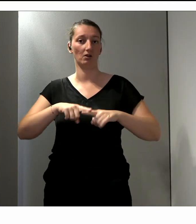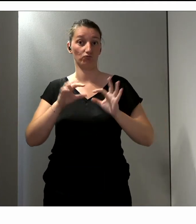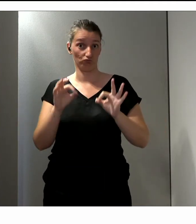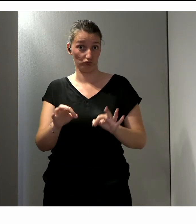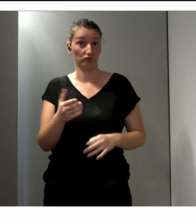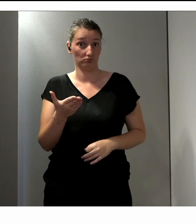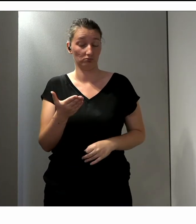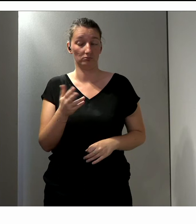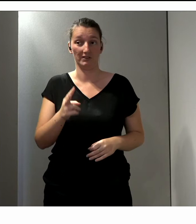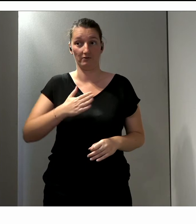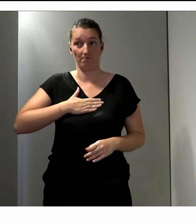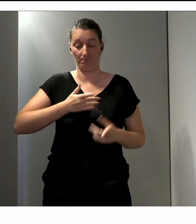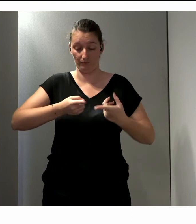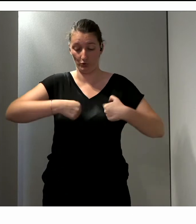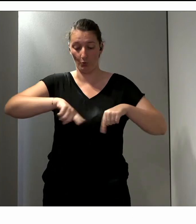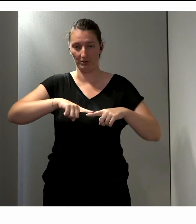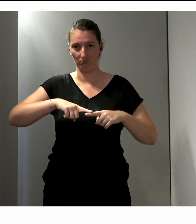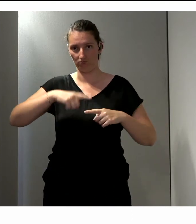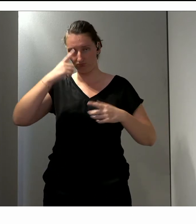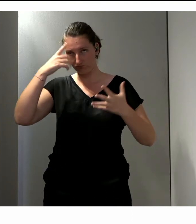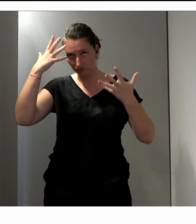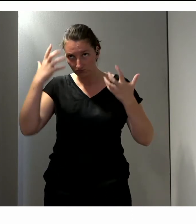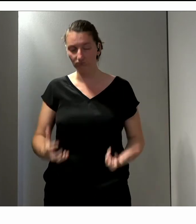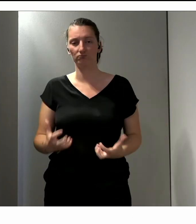est prêt de